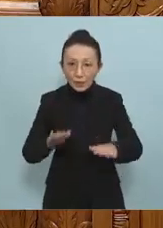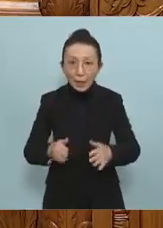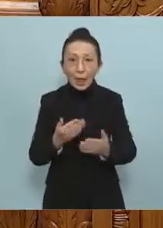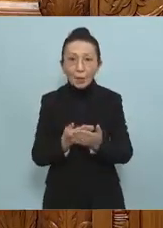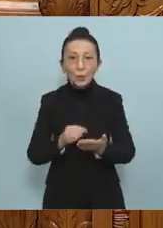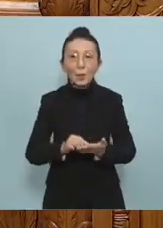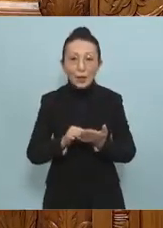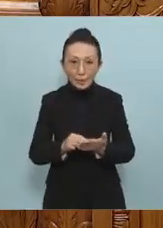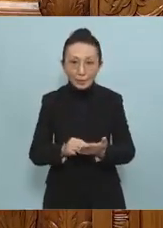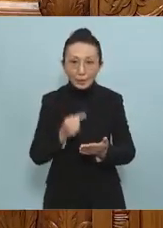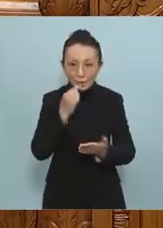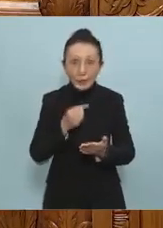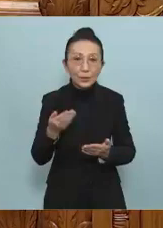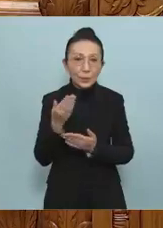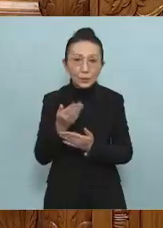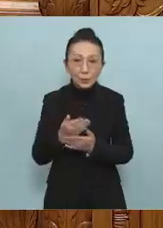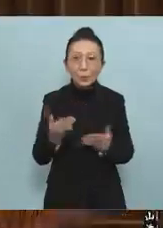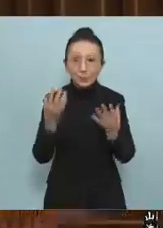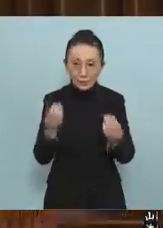べ、質問を終わります。